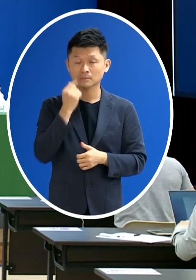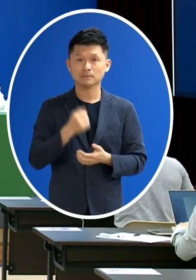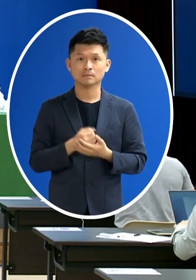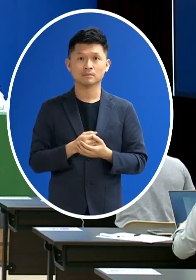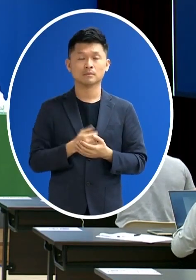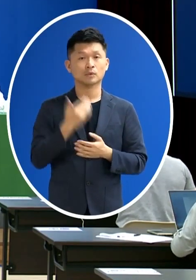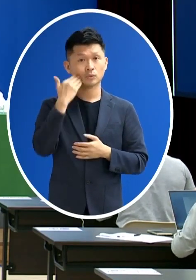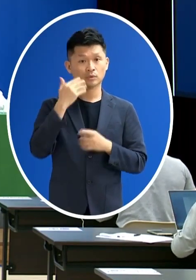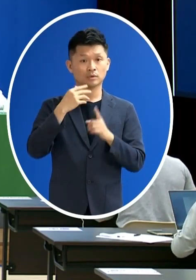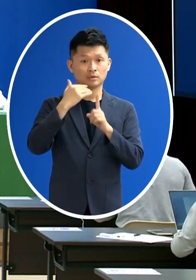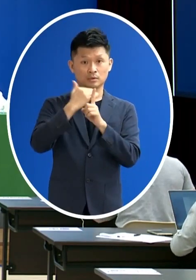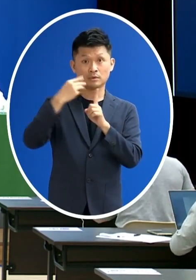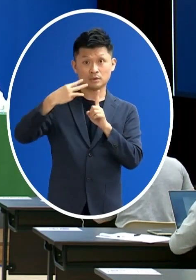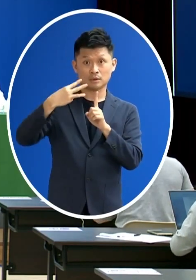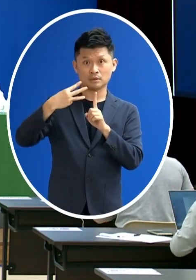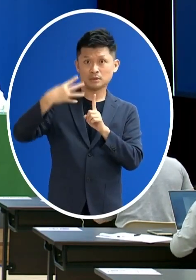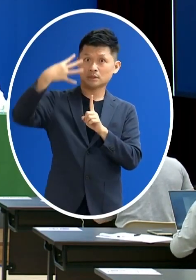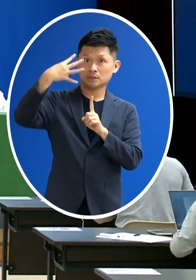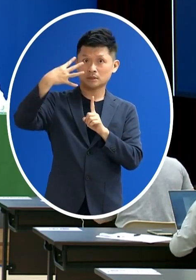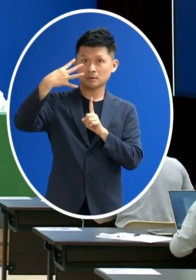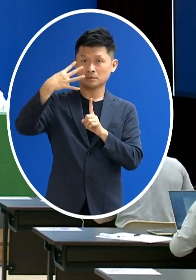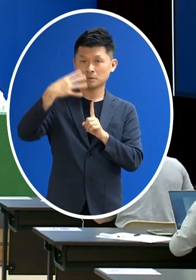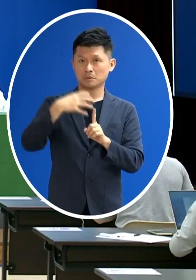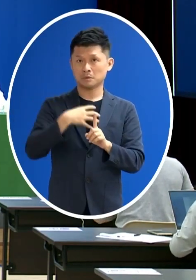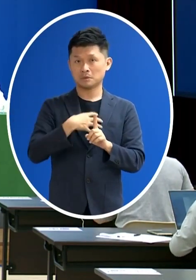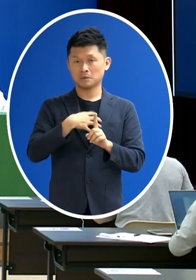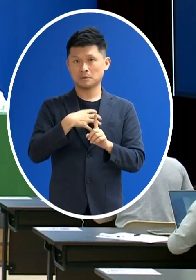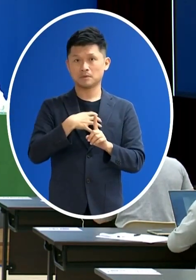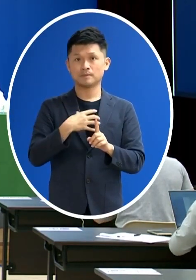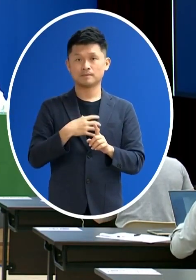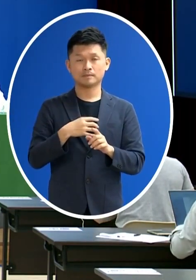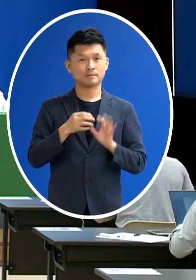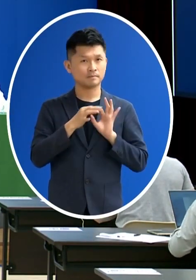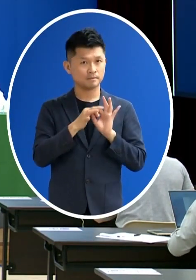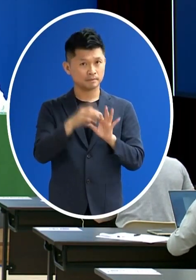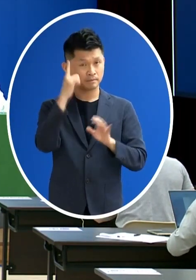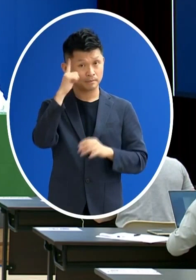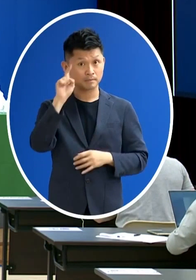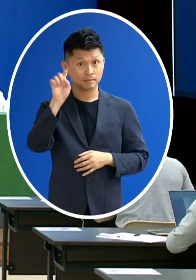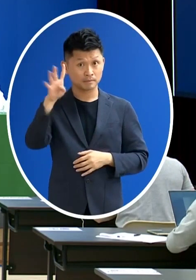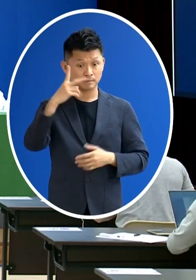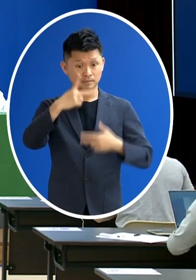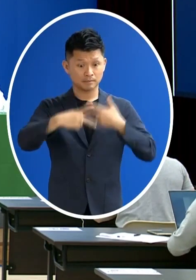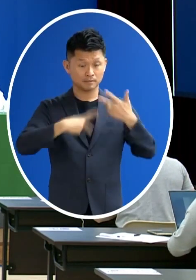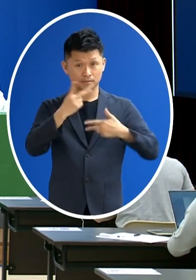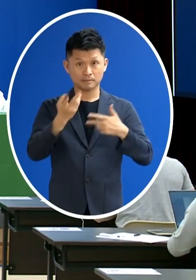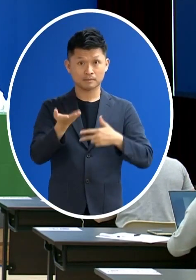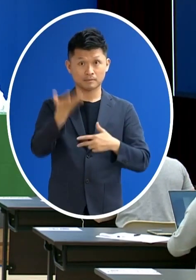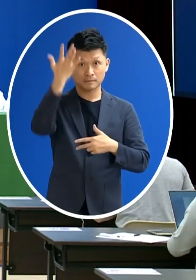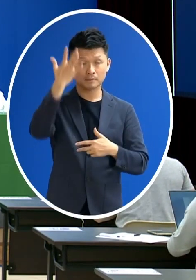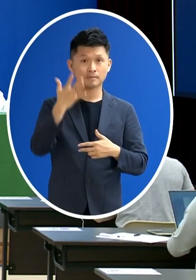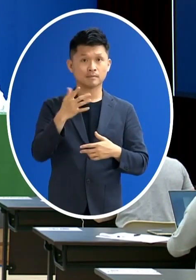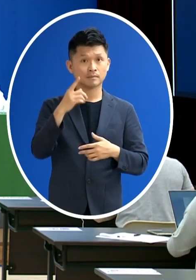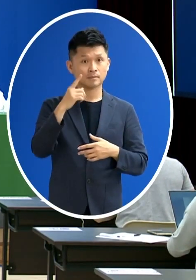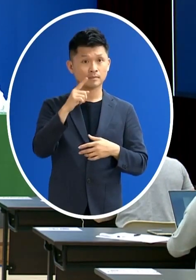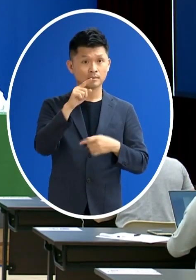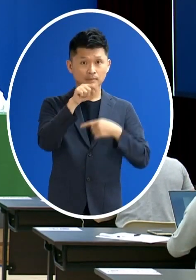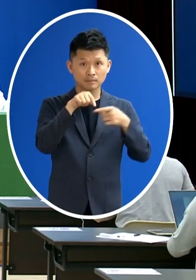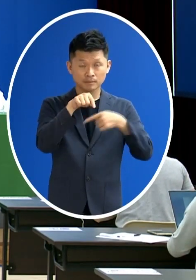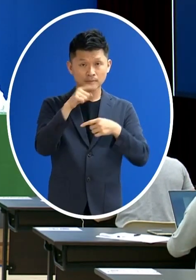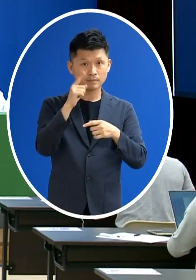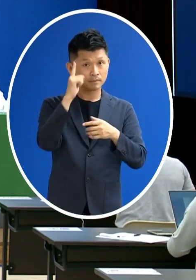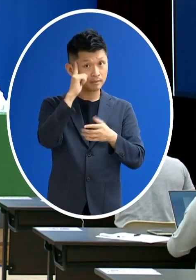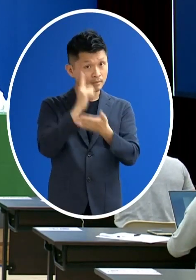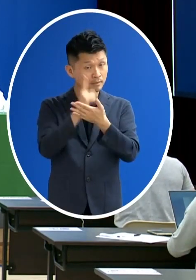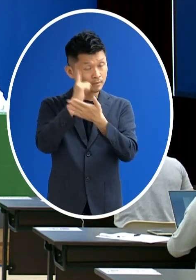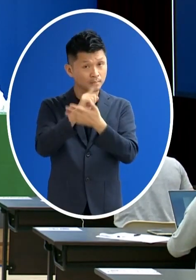对第三级到第四级来讲的话，可能是要连续14天2周嘛，吼，超过1400例，平均每天超过100例，就会进入